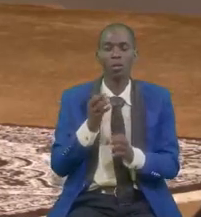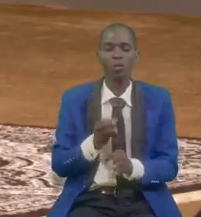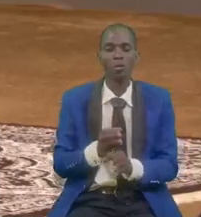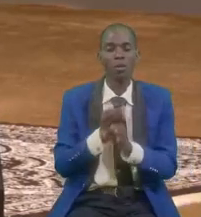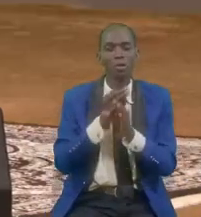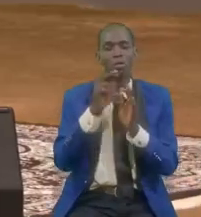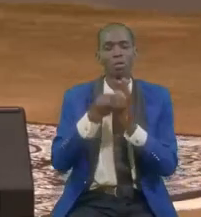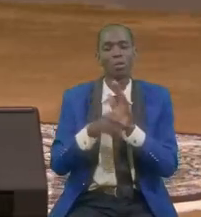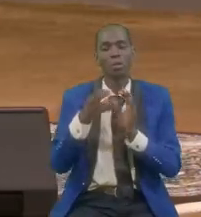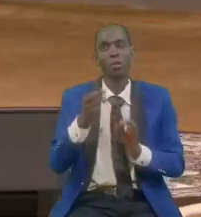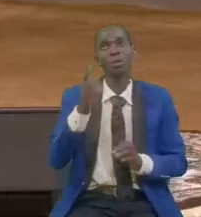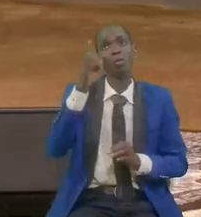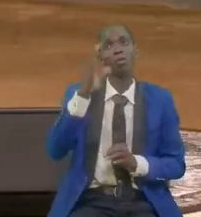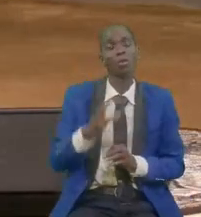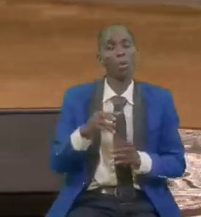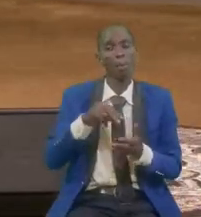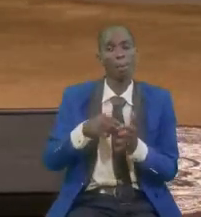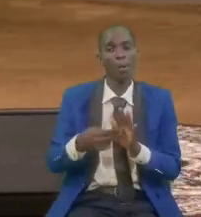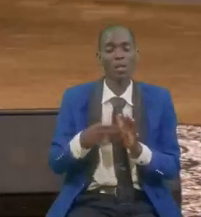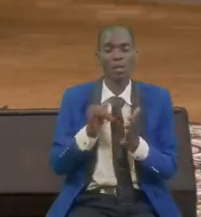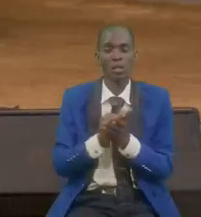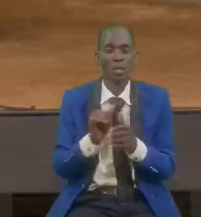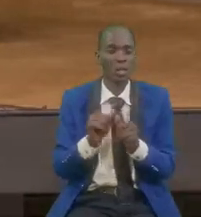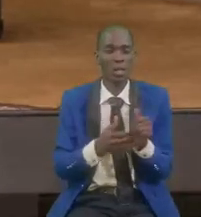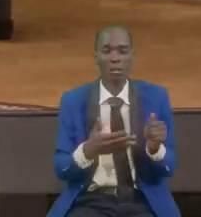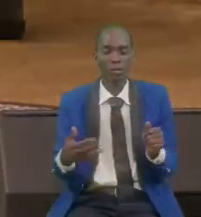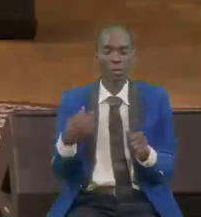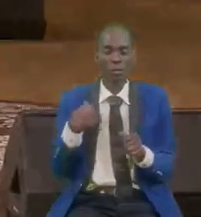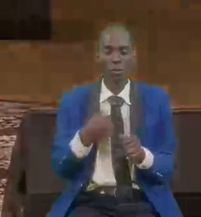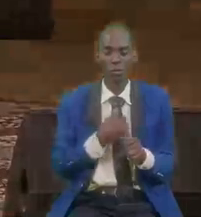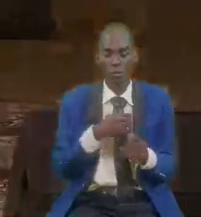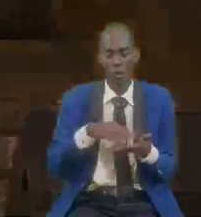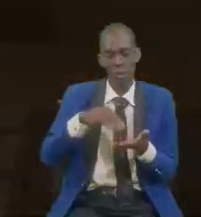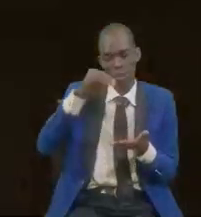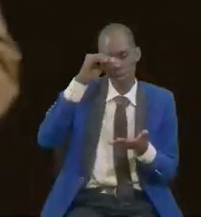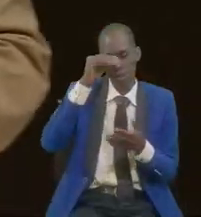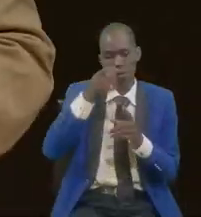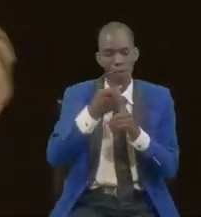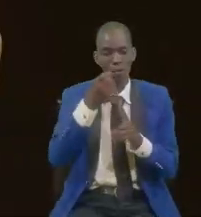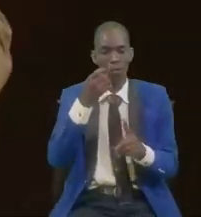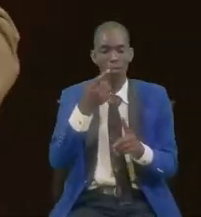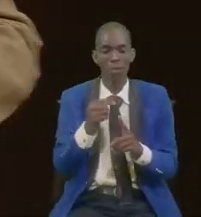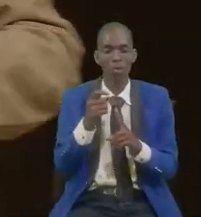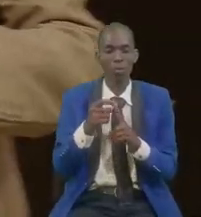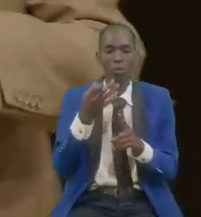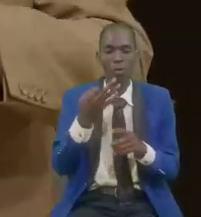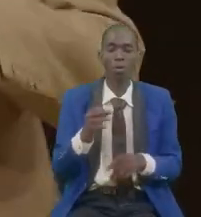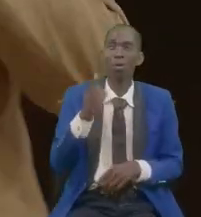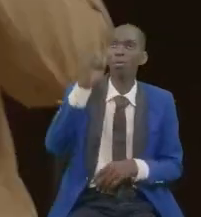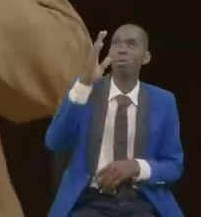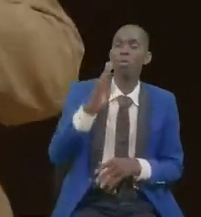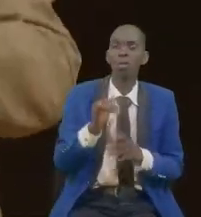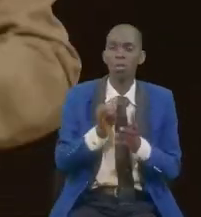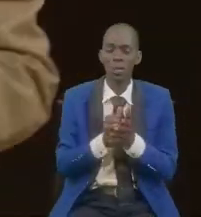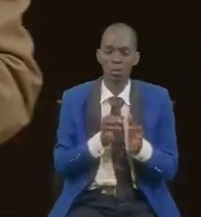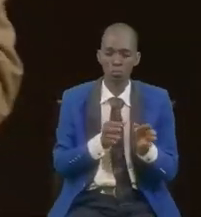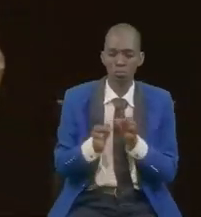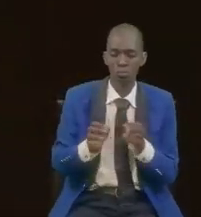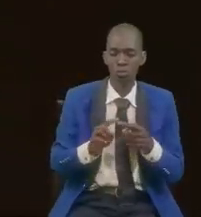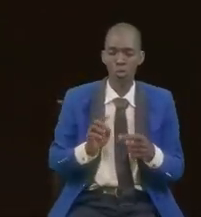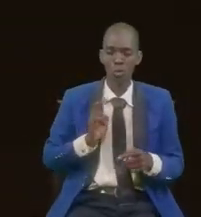Dieu exige que tout ce que nous entendons, tout ce que nous apprenons dans la parole de Dieu qui nous dit